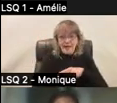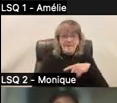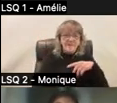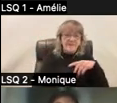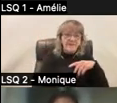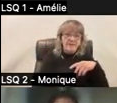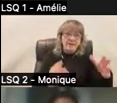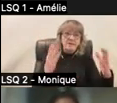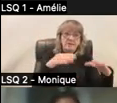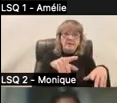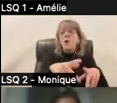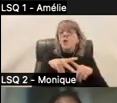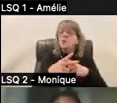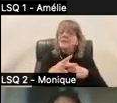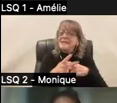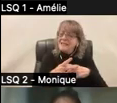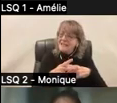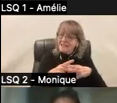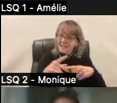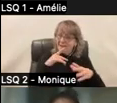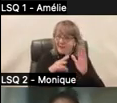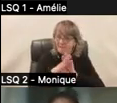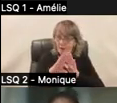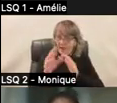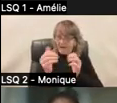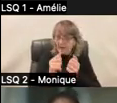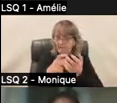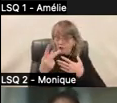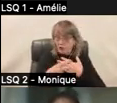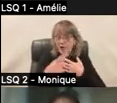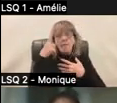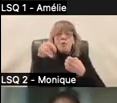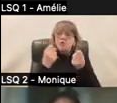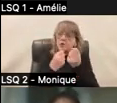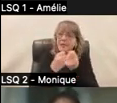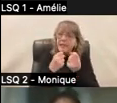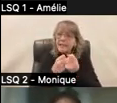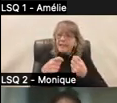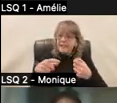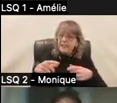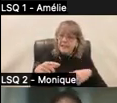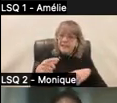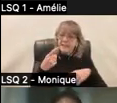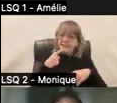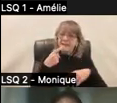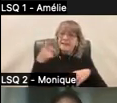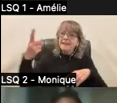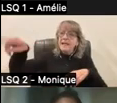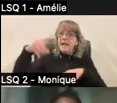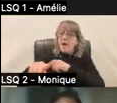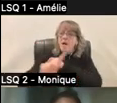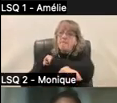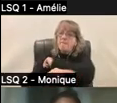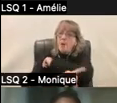Ici est l'outil développé par notre projet pour soutenir les personnels de première ligne